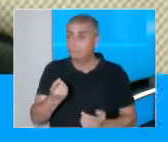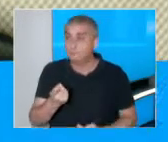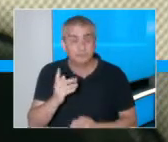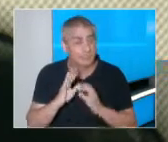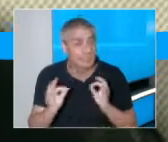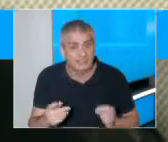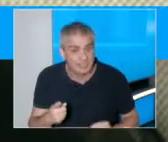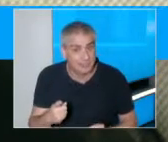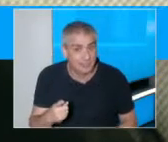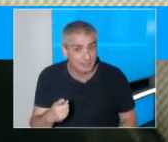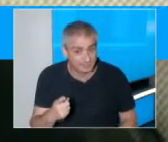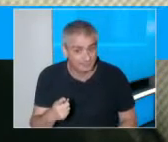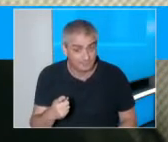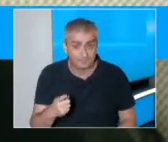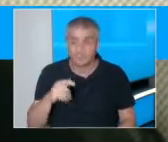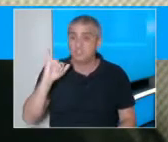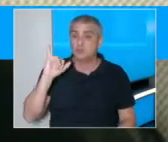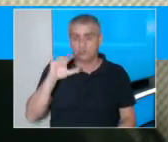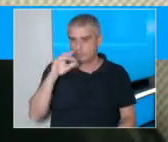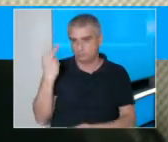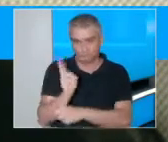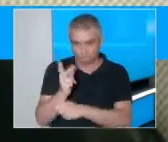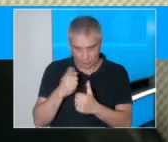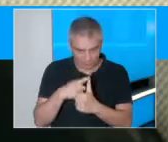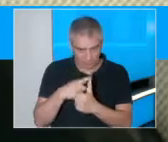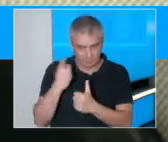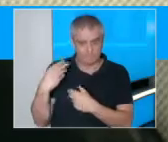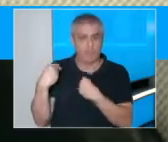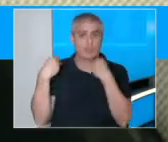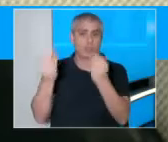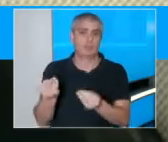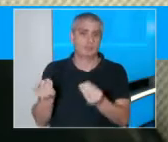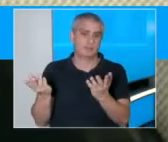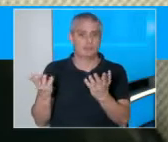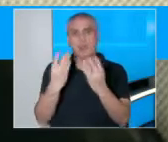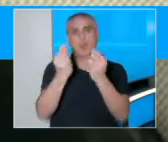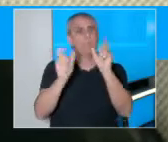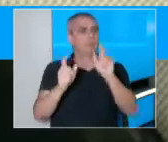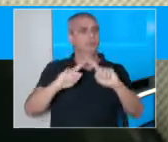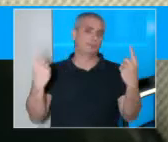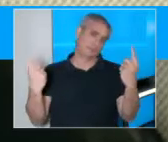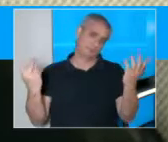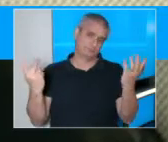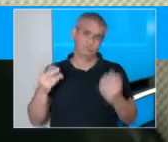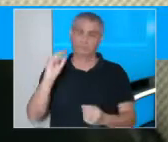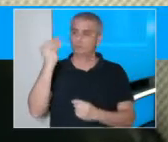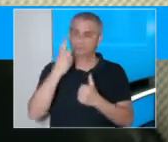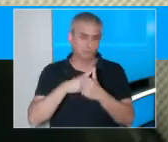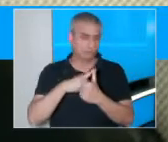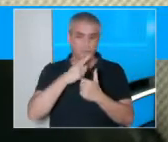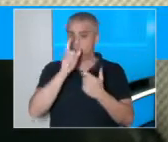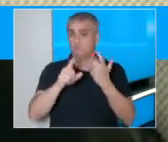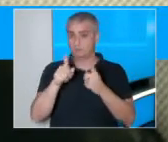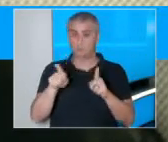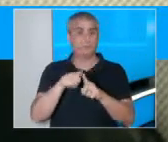התחיל מישוע שהתגלה כשקרן וכמי שנותן, מה שנקרא, להרבה מאוד אחרים, מבוז'י או אחרים